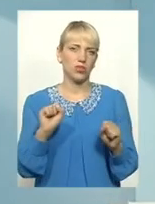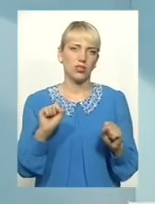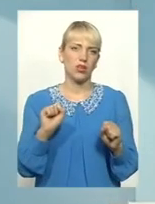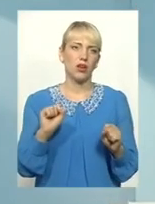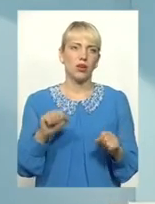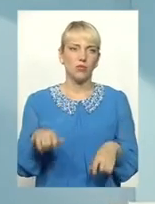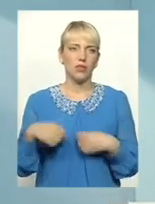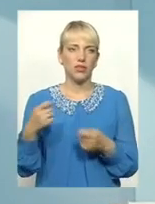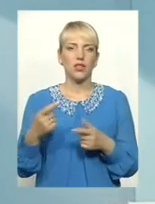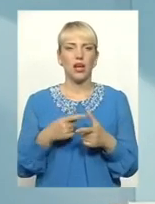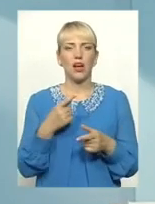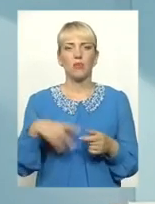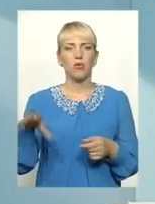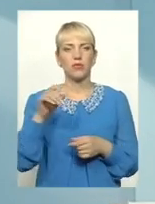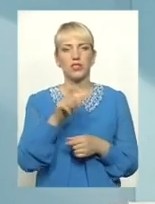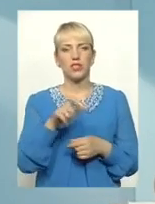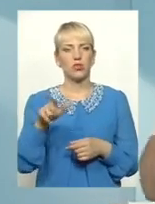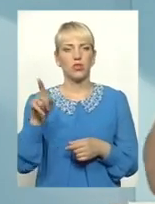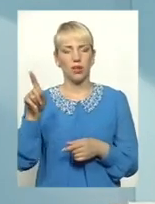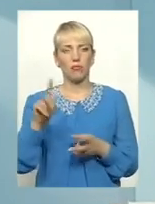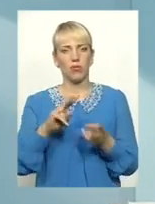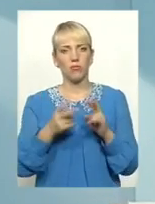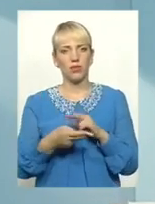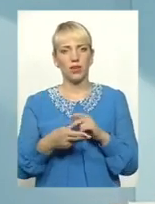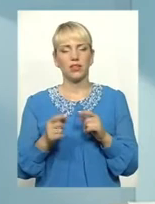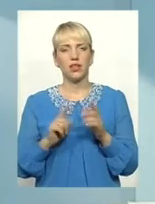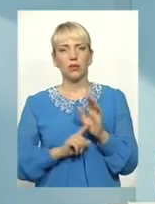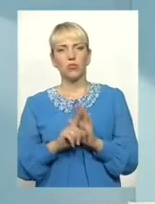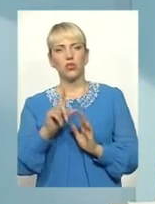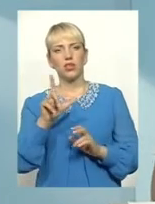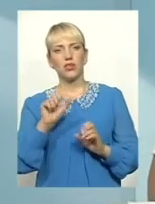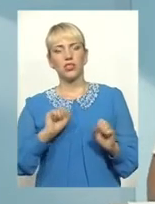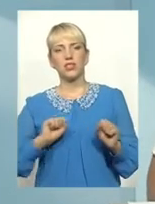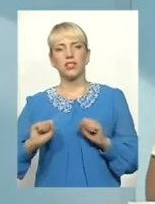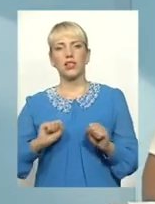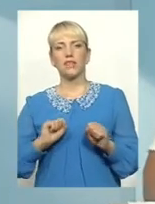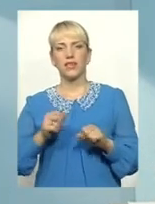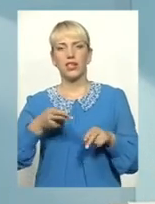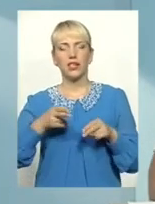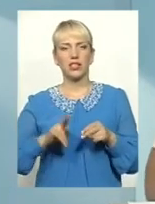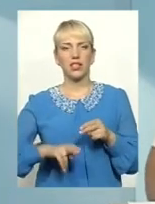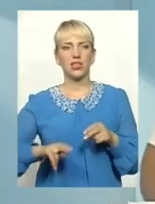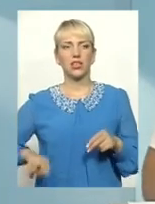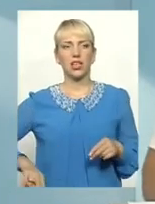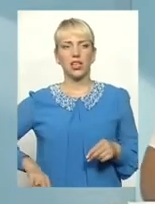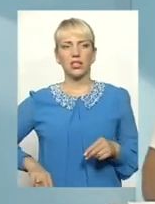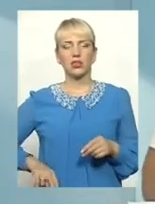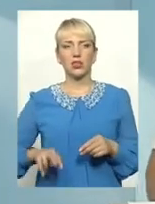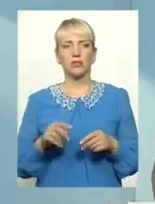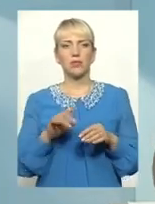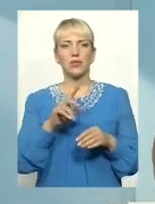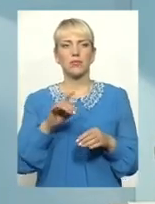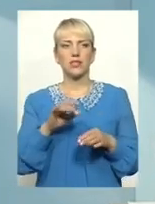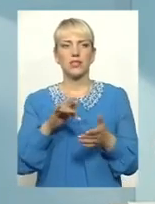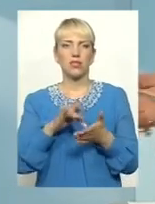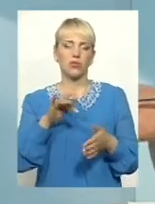до одного. Всіх до одного. Починаючи з керівника і закінчуючи цим директором центру поводження з тваринами,